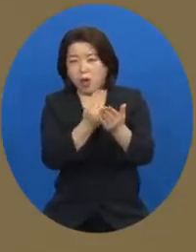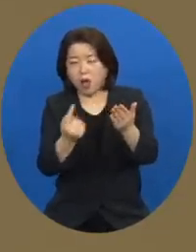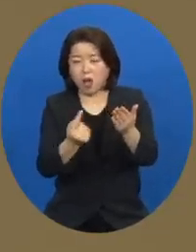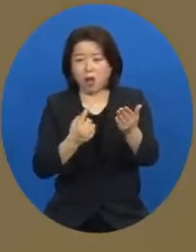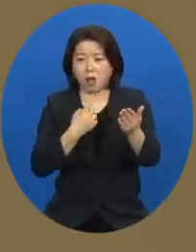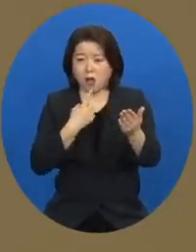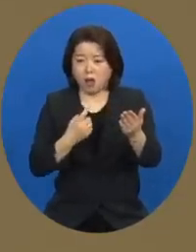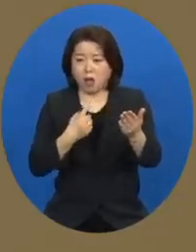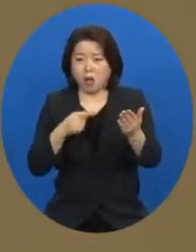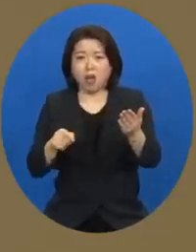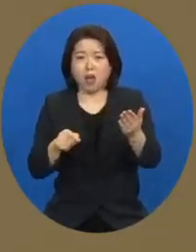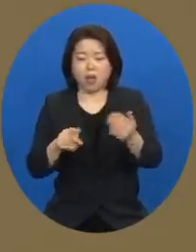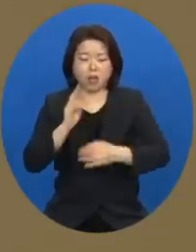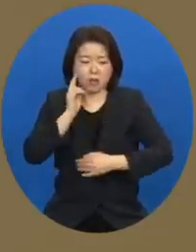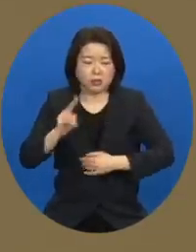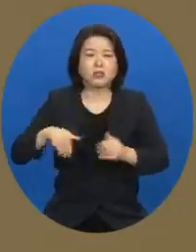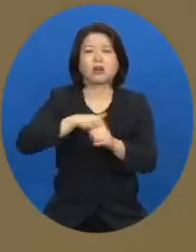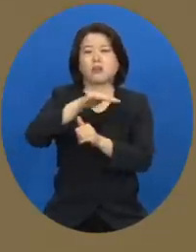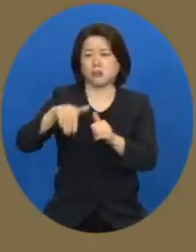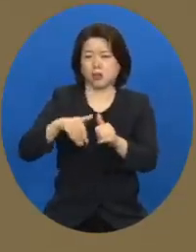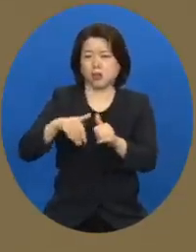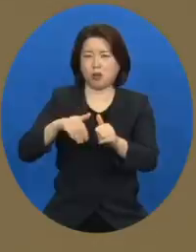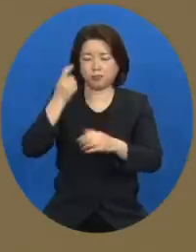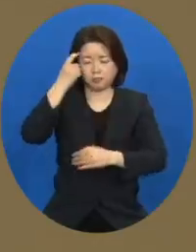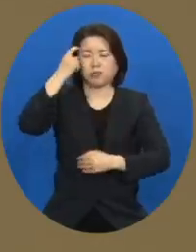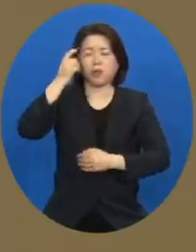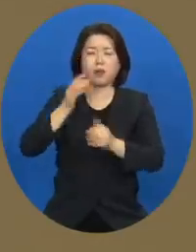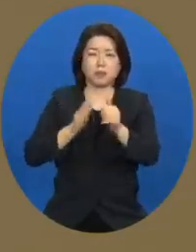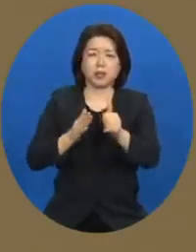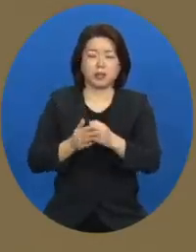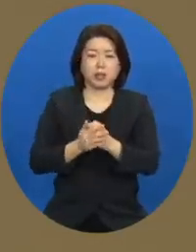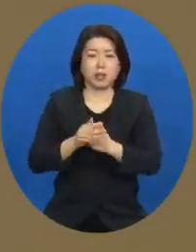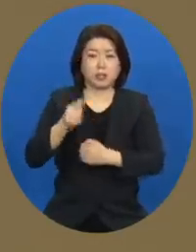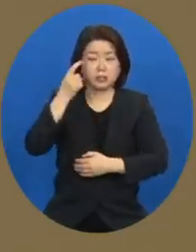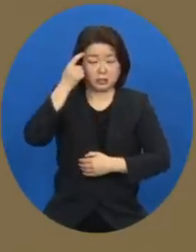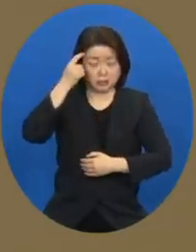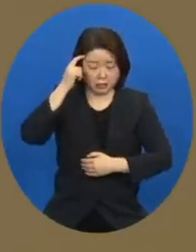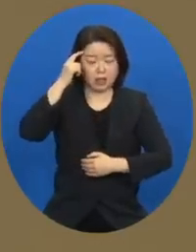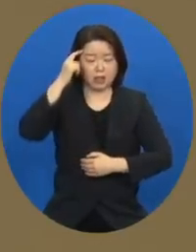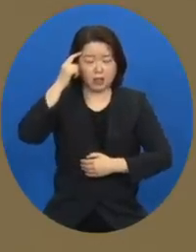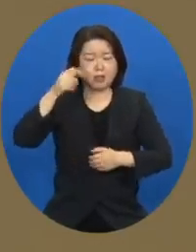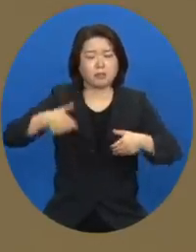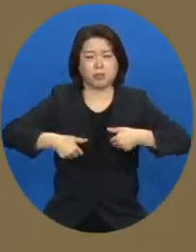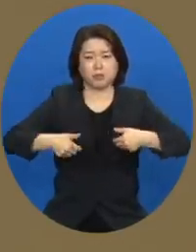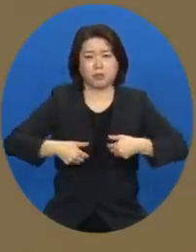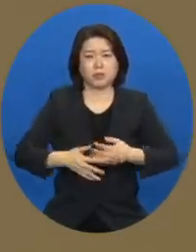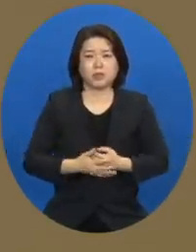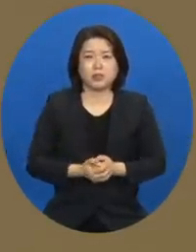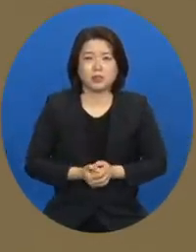정말 심각한 상황입니다. 그 사실을 깨달아야 되는 거예요.